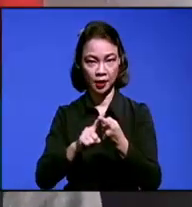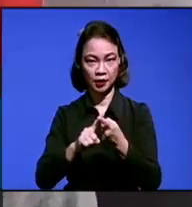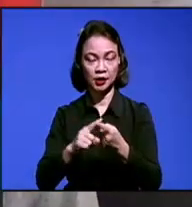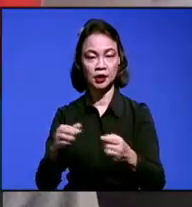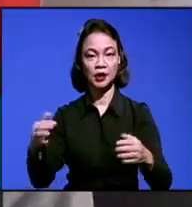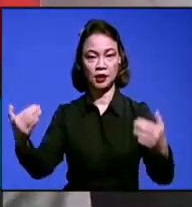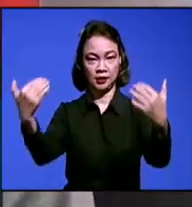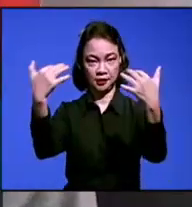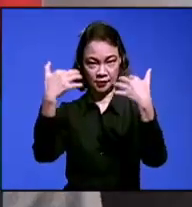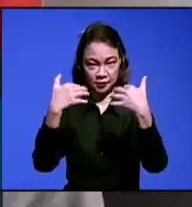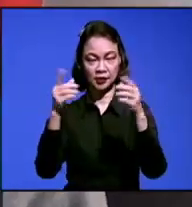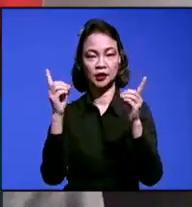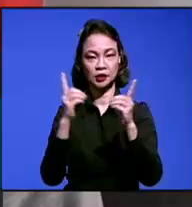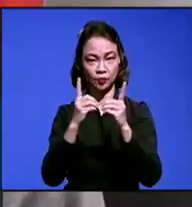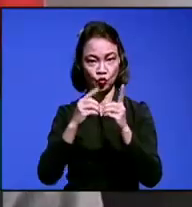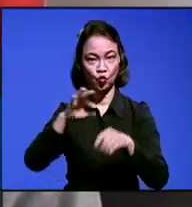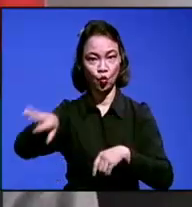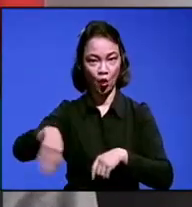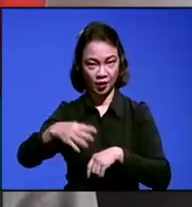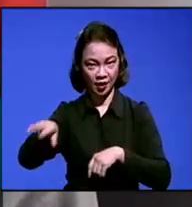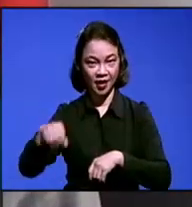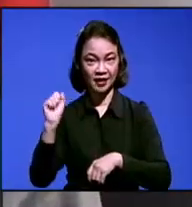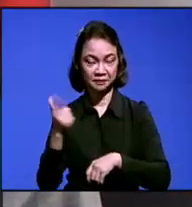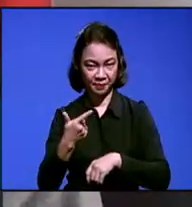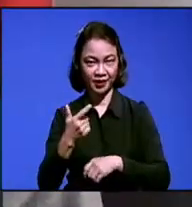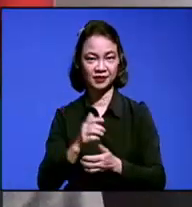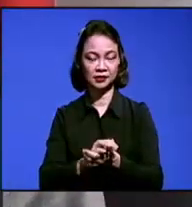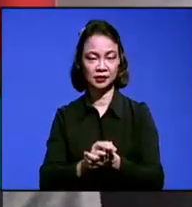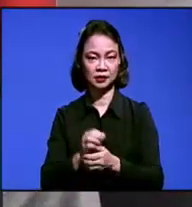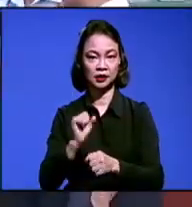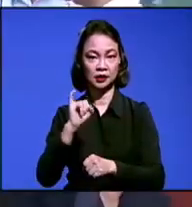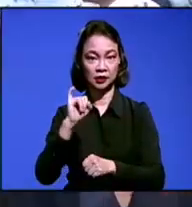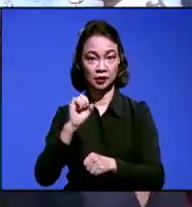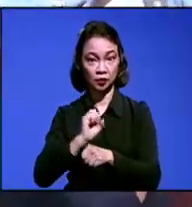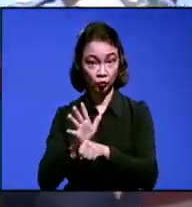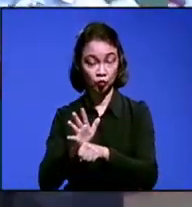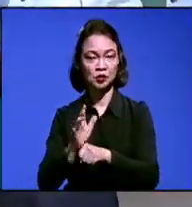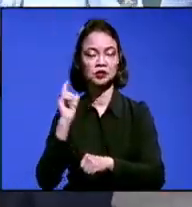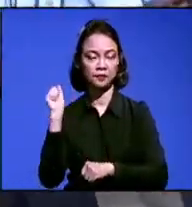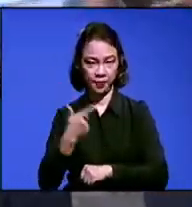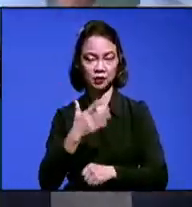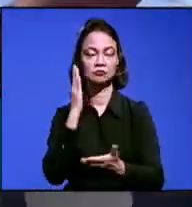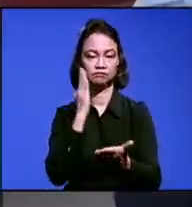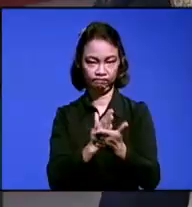keluarga lebih cepat. Nah, semoga virus corona ini cepat berakhir.